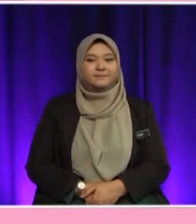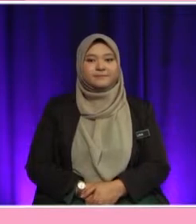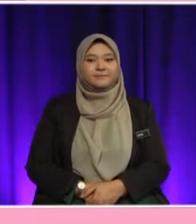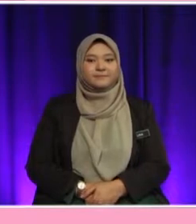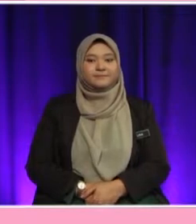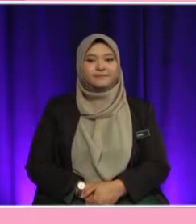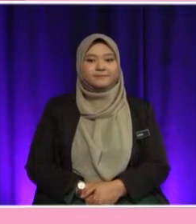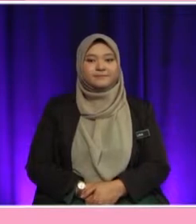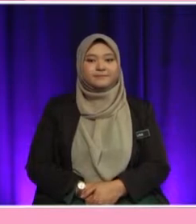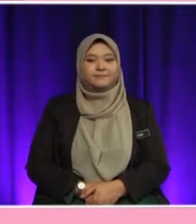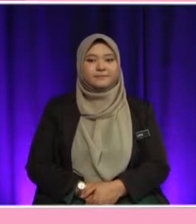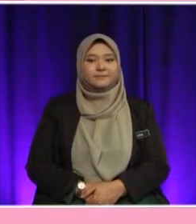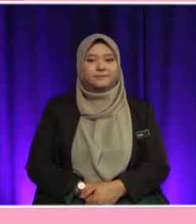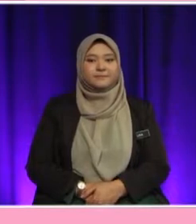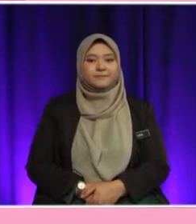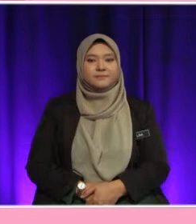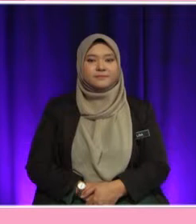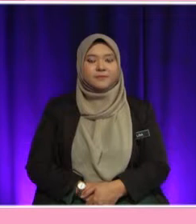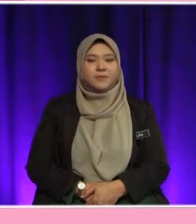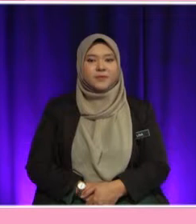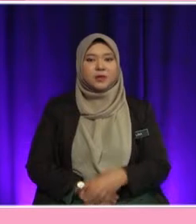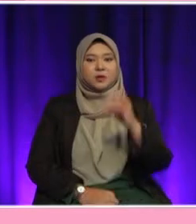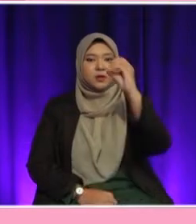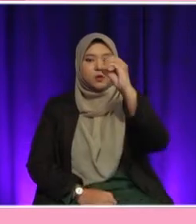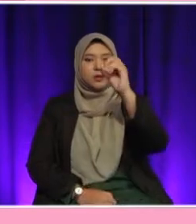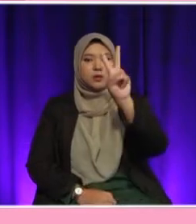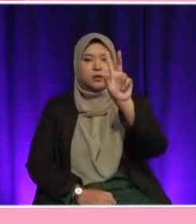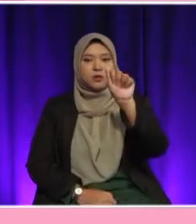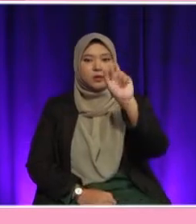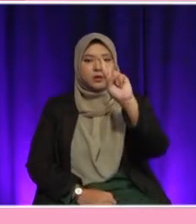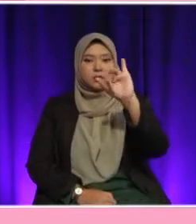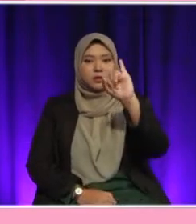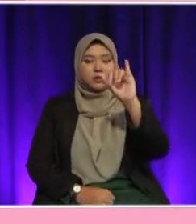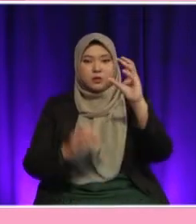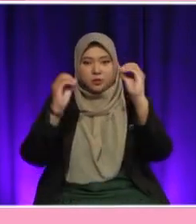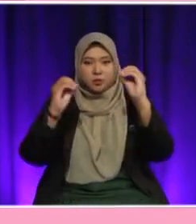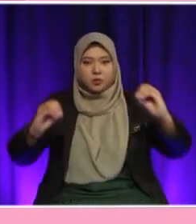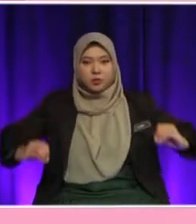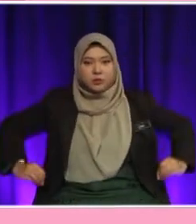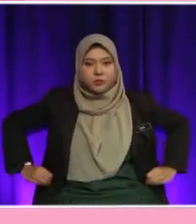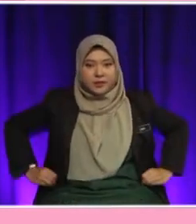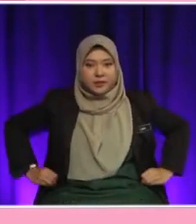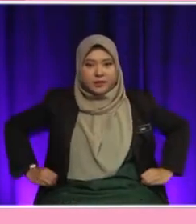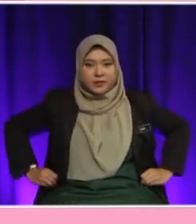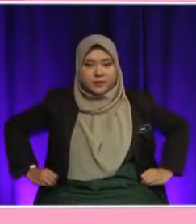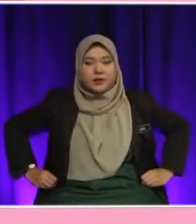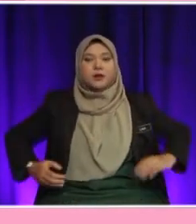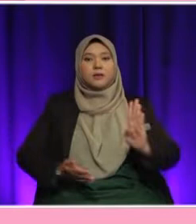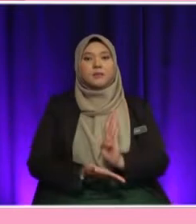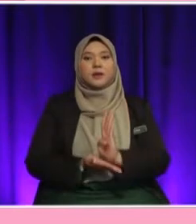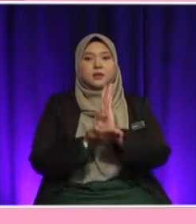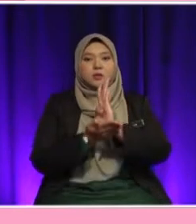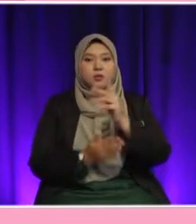baik seterusnya overy menghasilkan gamet yaitu over dan menghasilkan